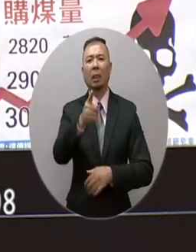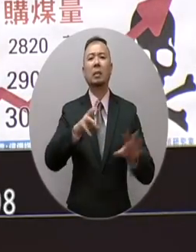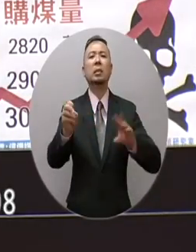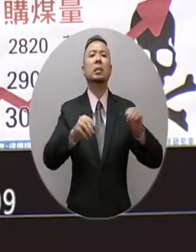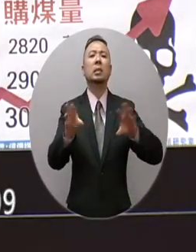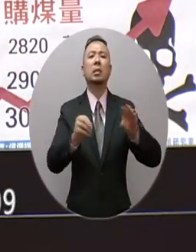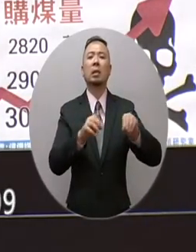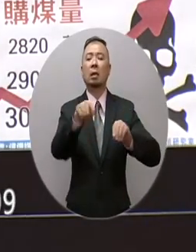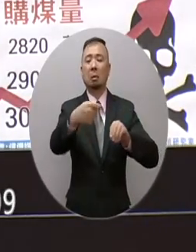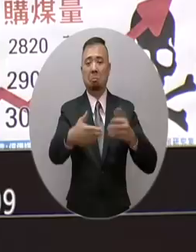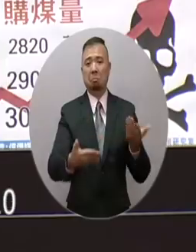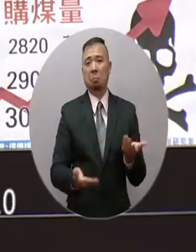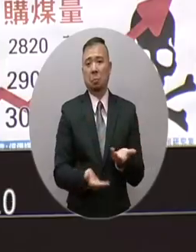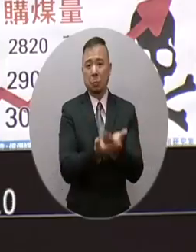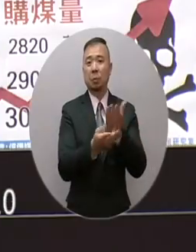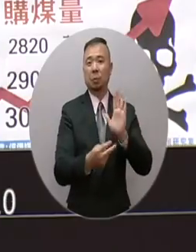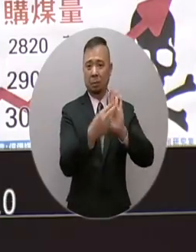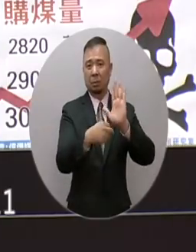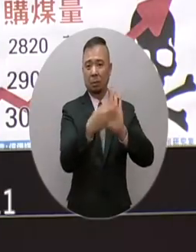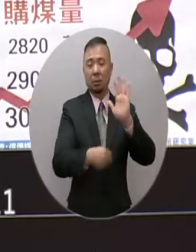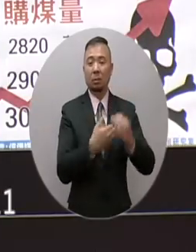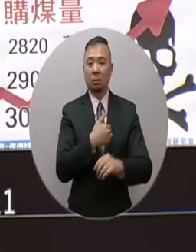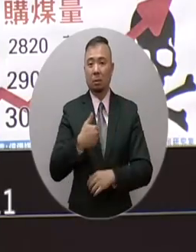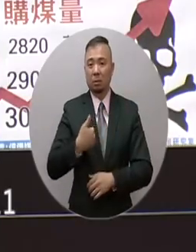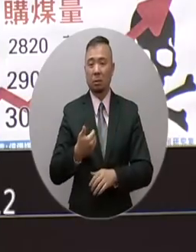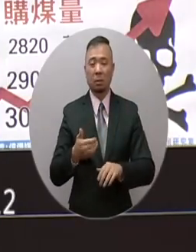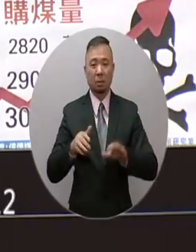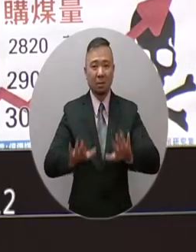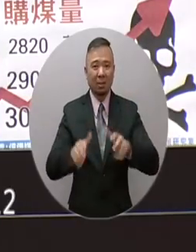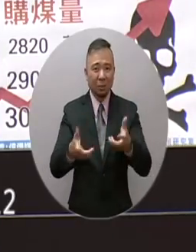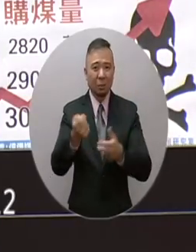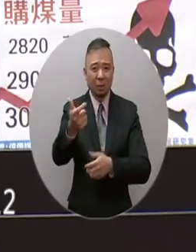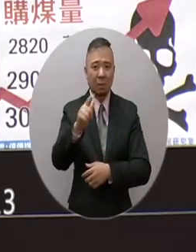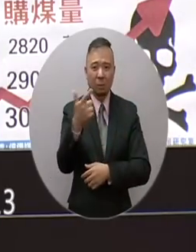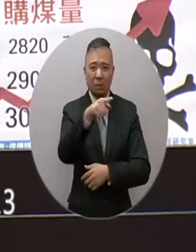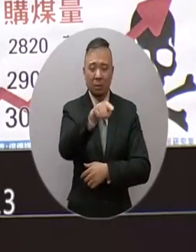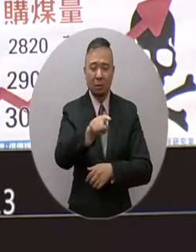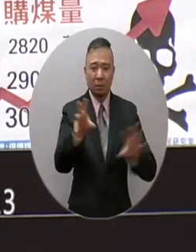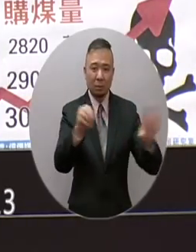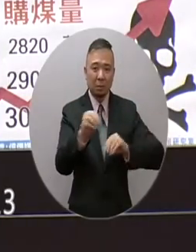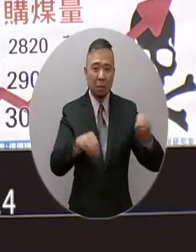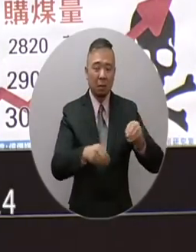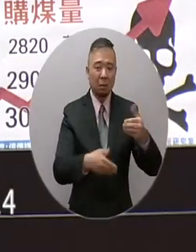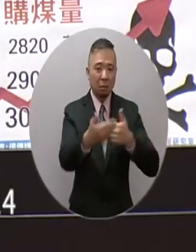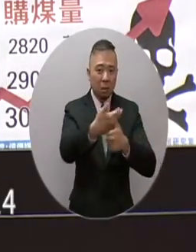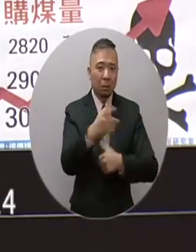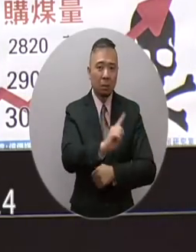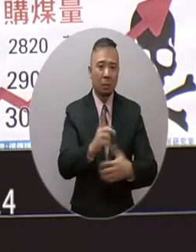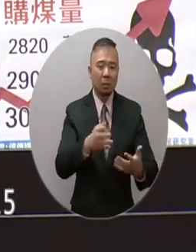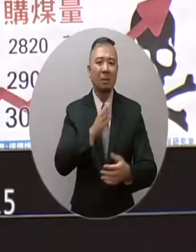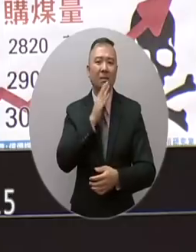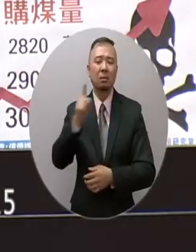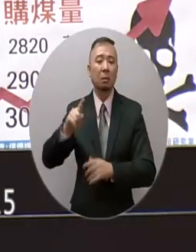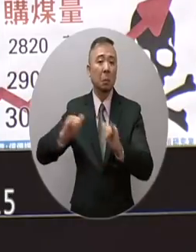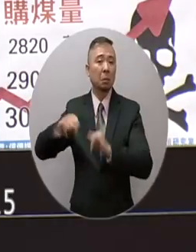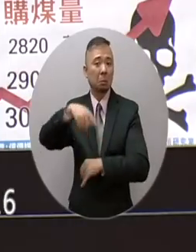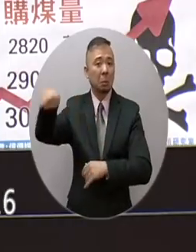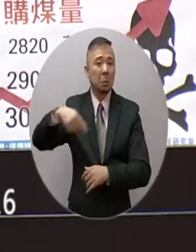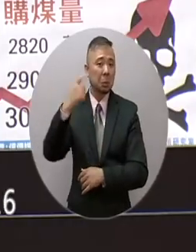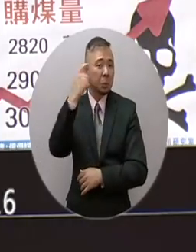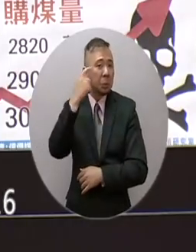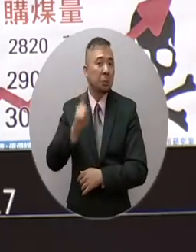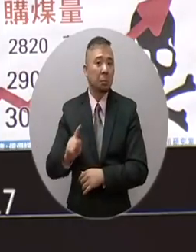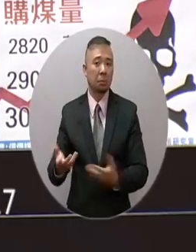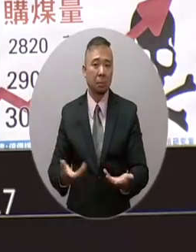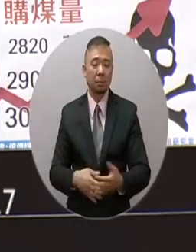以辅助你的说法啦。但是我跟你讲，即卖是重点，唔是你提出来资料安怎，即卖是人民的感受问题啦。吼，人民的